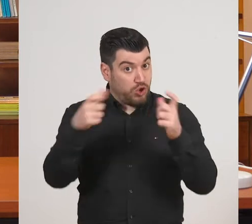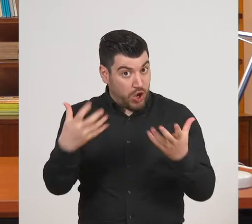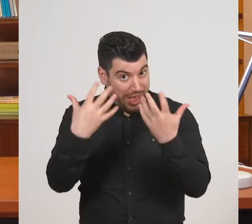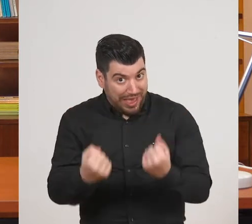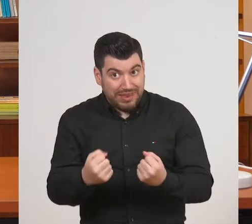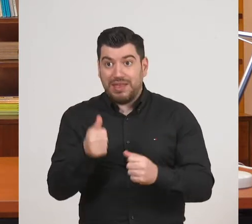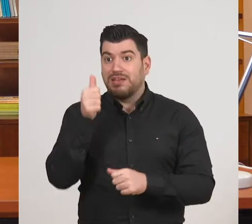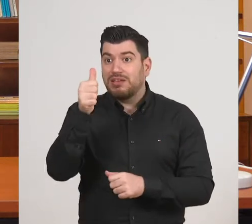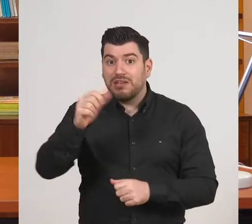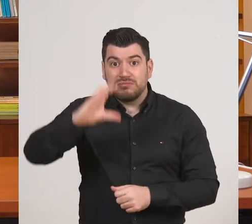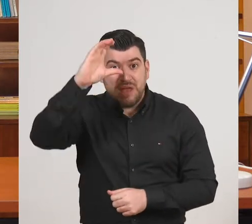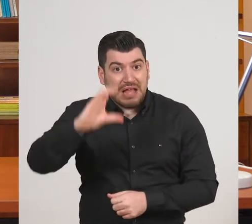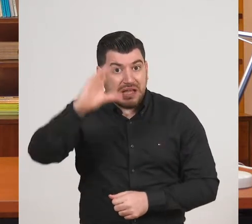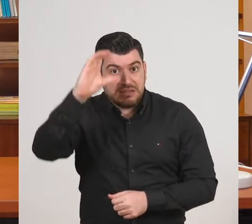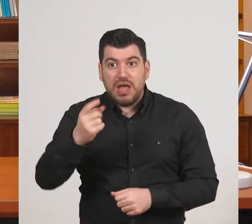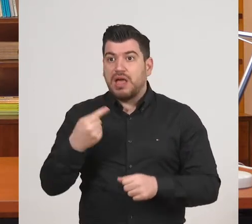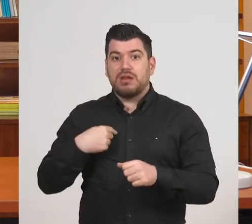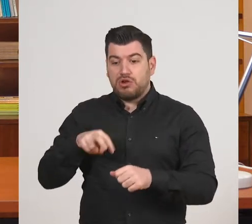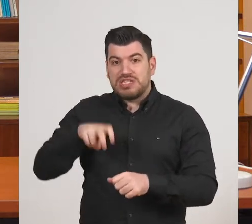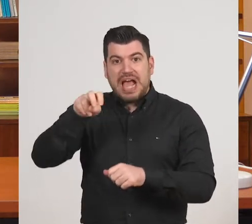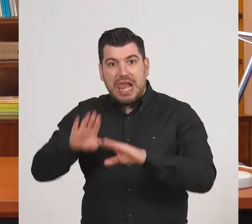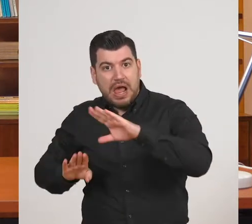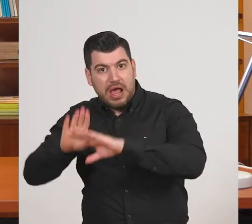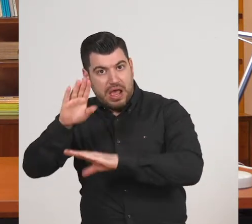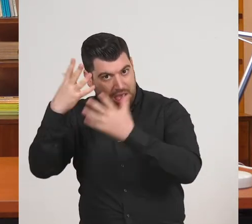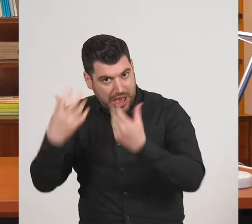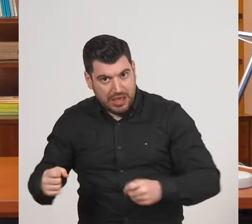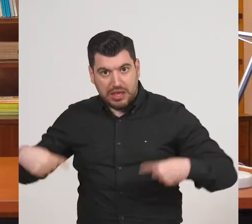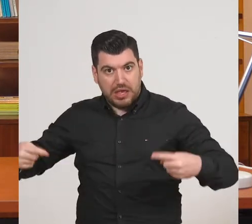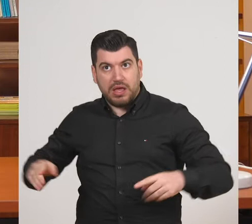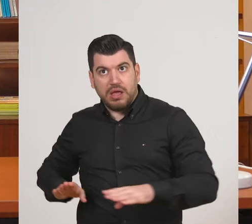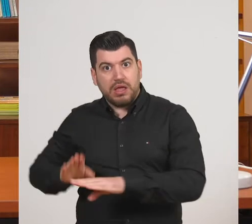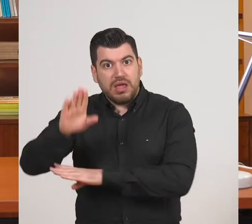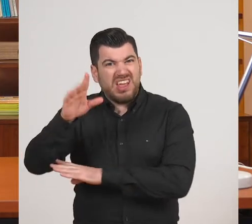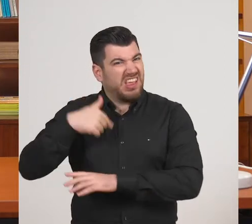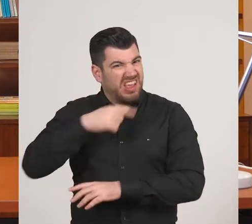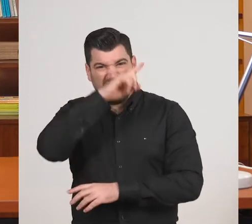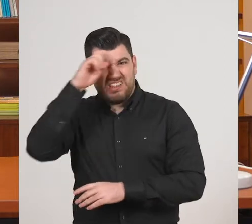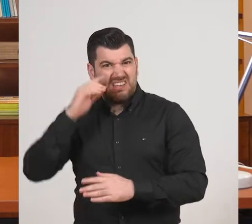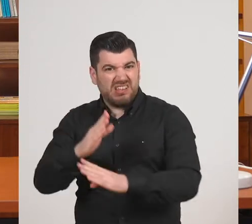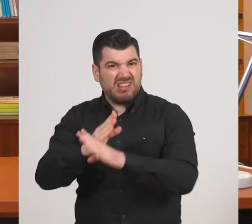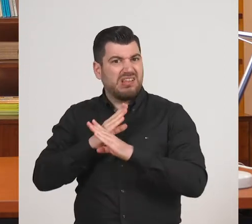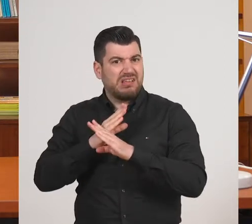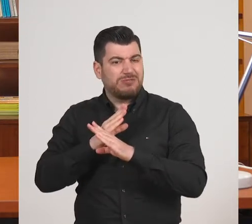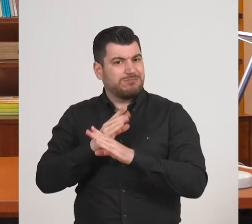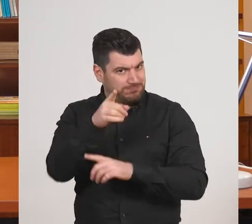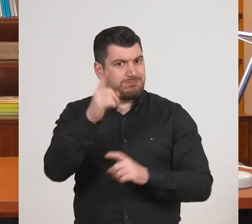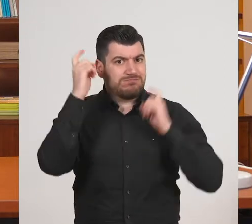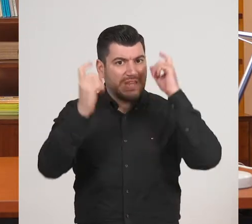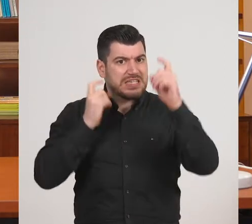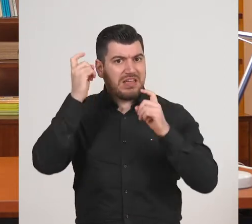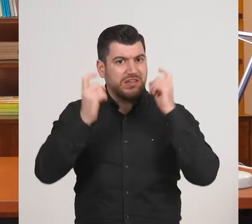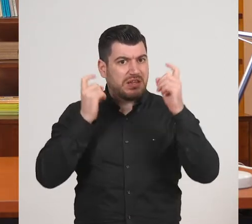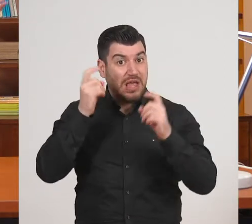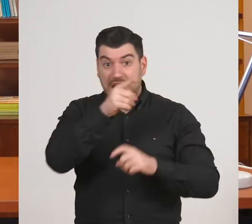σχολείο, δηλαδή το σχολείο μας έχει το ανσασέρ, έχει ειδικές μπάρες για να ανέβει ή δυσκολεύεται? Για σκεφτείτε το παιδιά, για